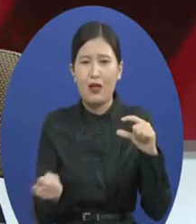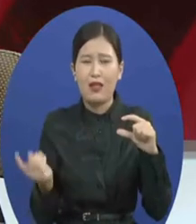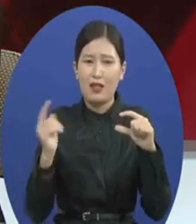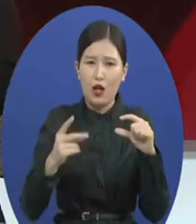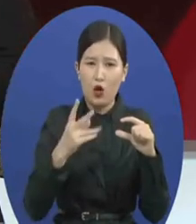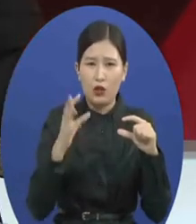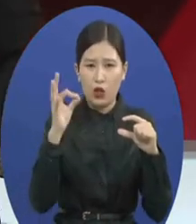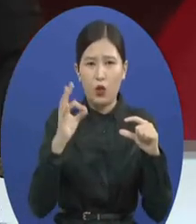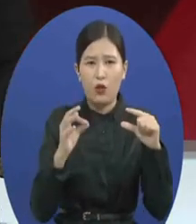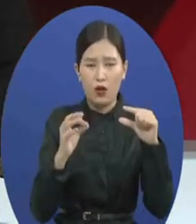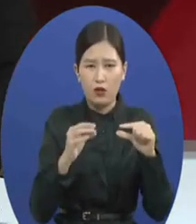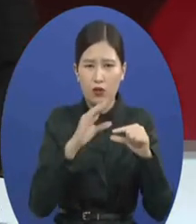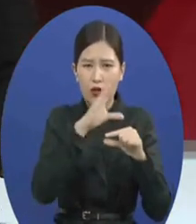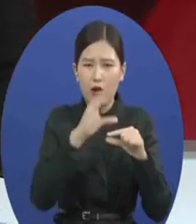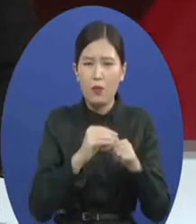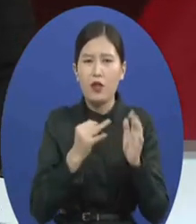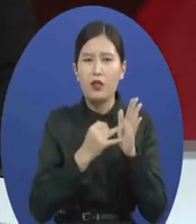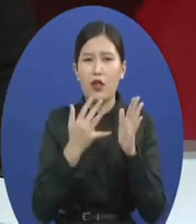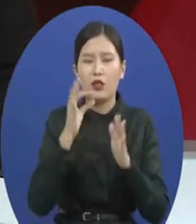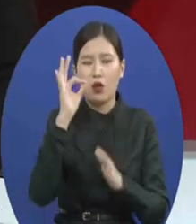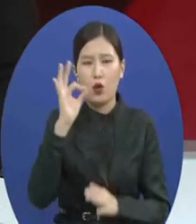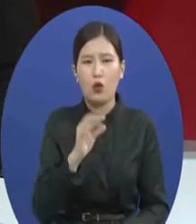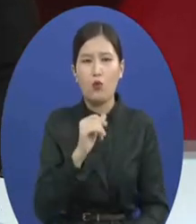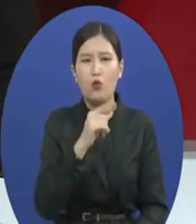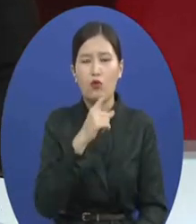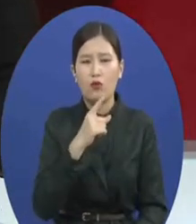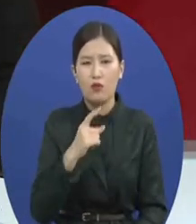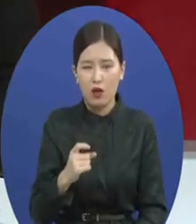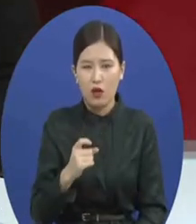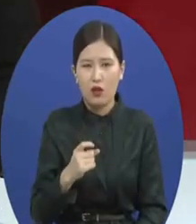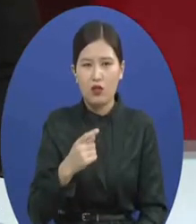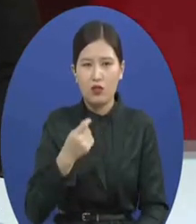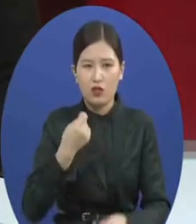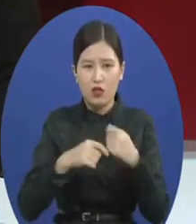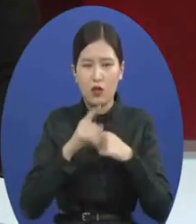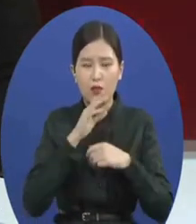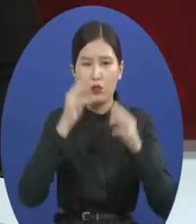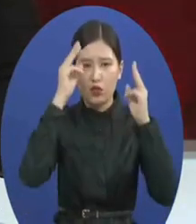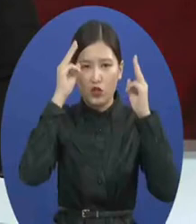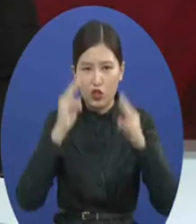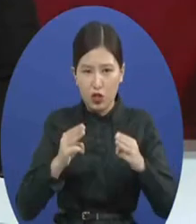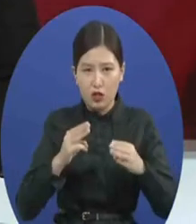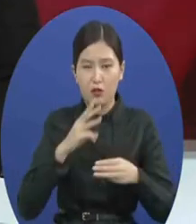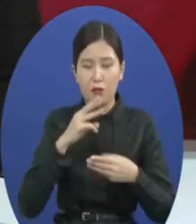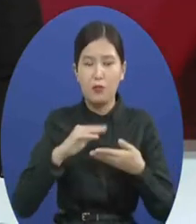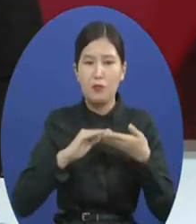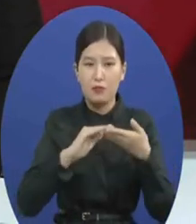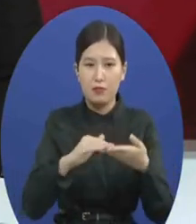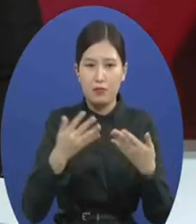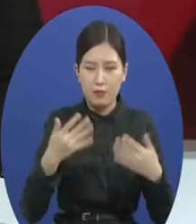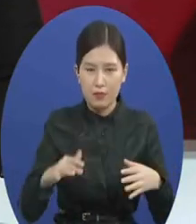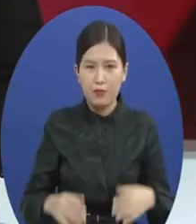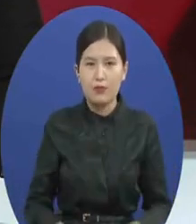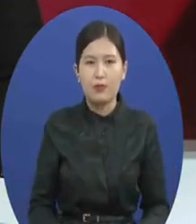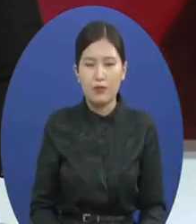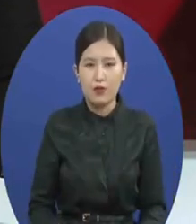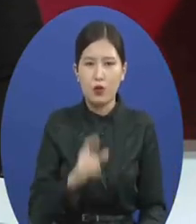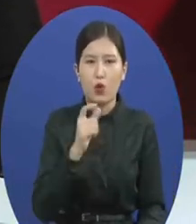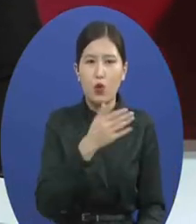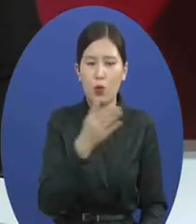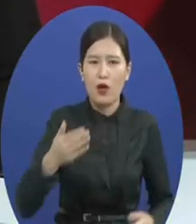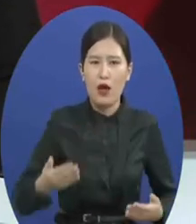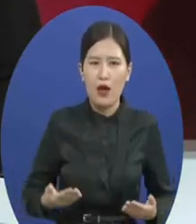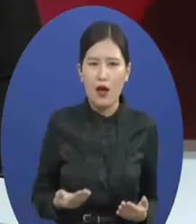нийтдээ 75% хямдарсан үнээр борлуулахар шийдвэрлсэнийг энэ үеэр мөн танилцуулсан. За ингэснээр иргэдийн амьдрал